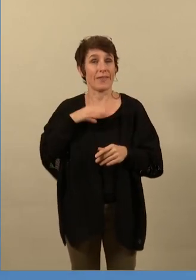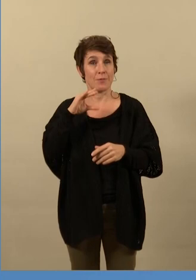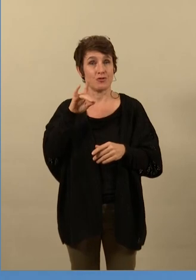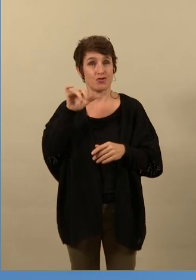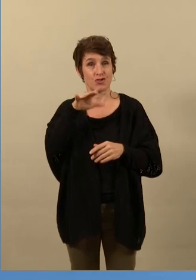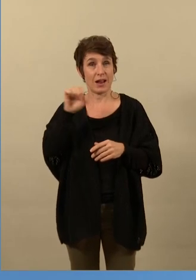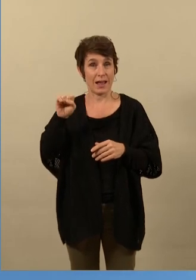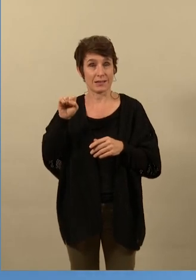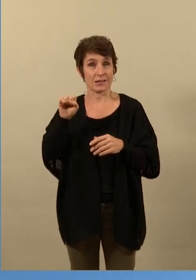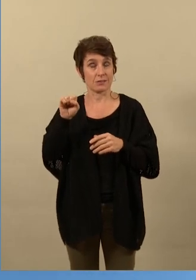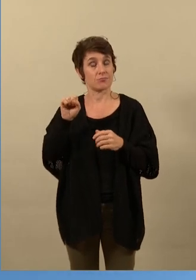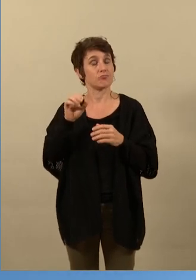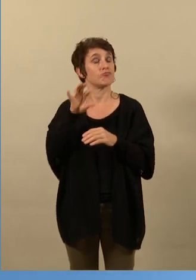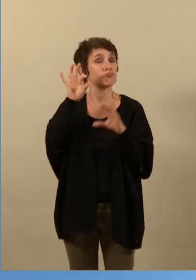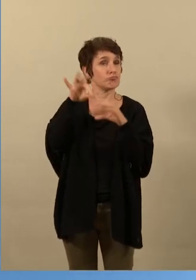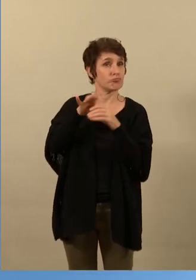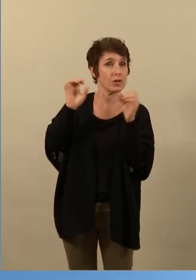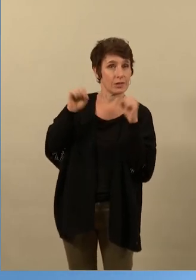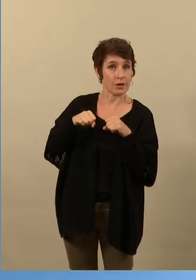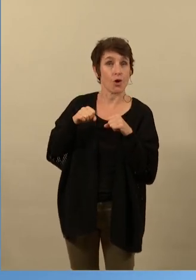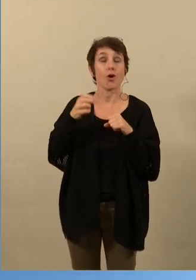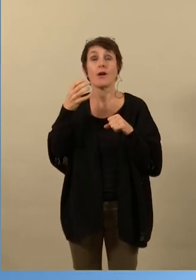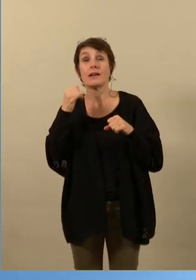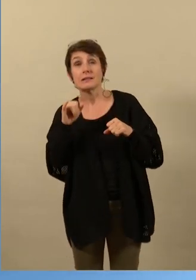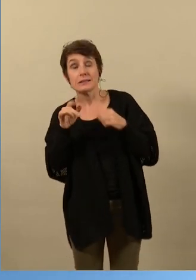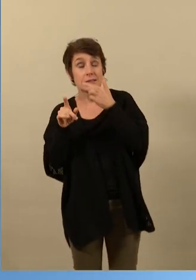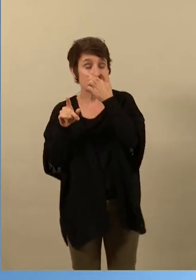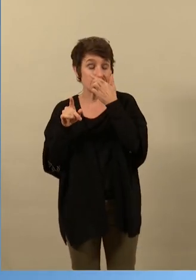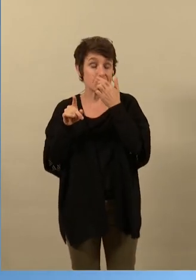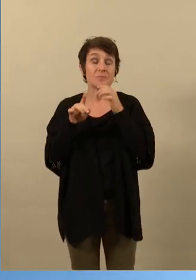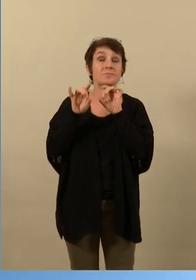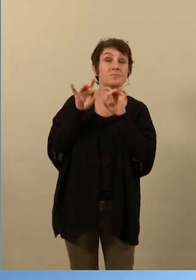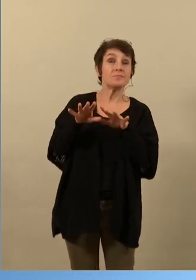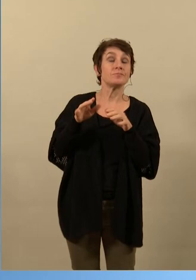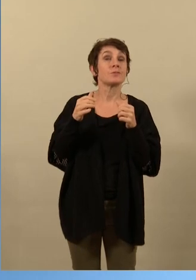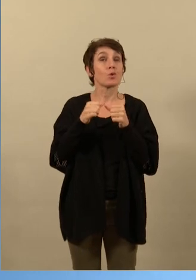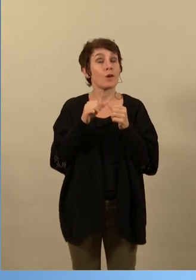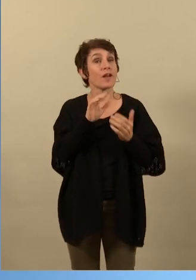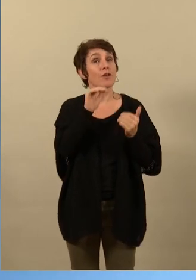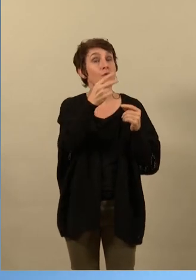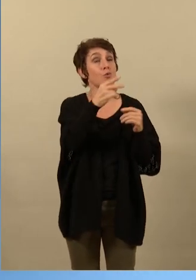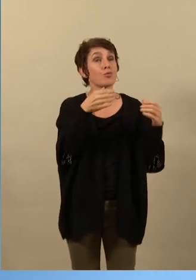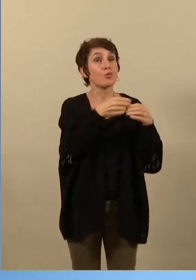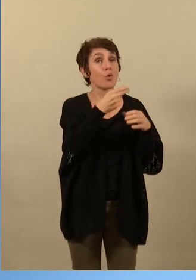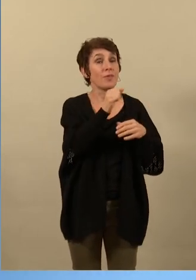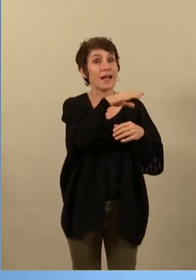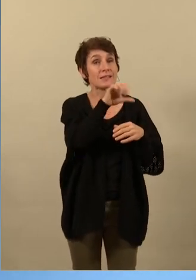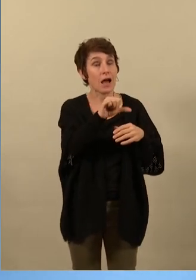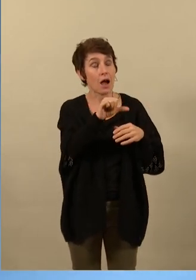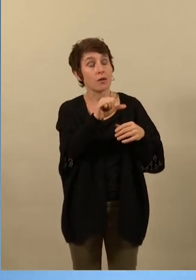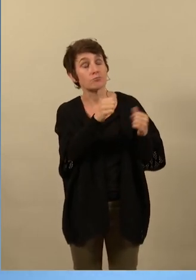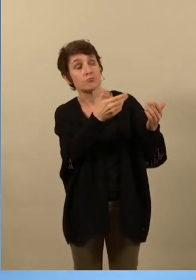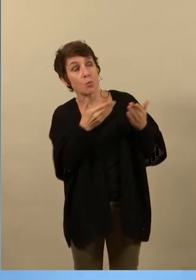sommes favorables à trouver un consensus au sein du du conseil municipal avec le le vœux qui a été déposé par le le groupe NASA et nous